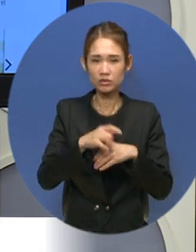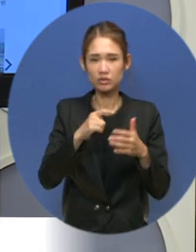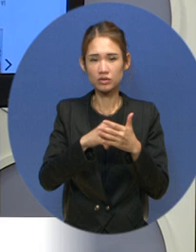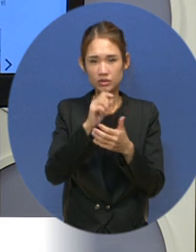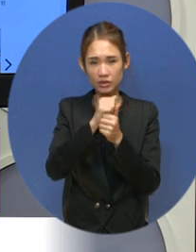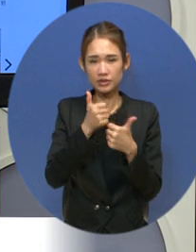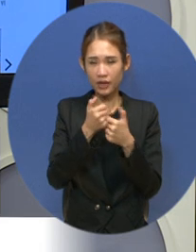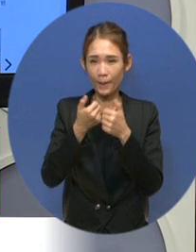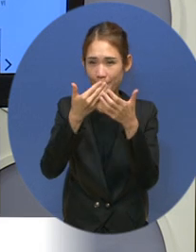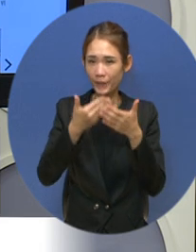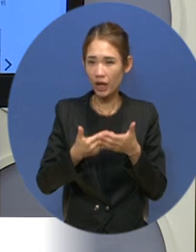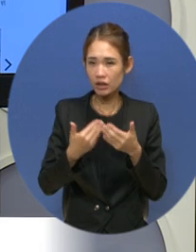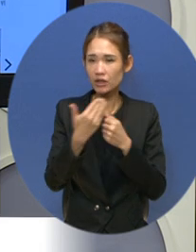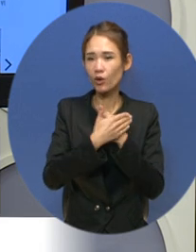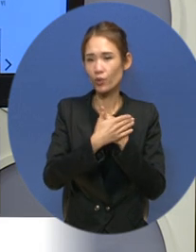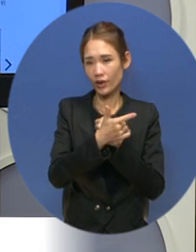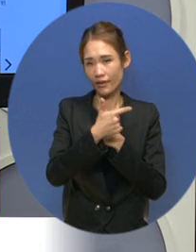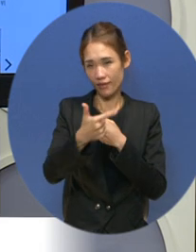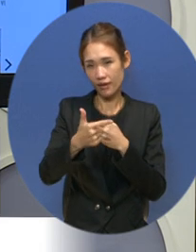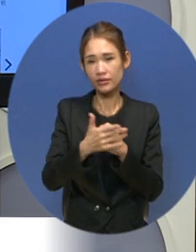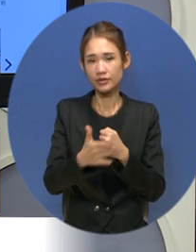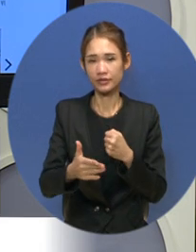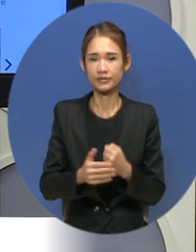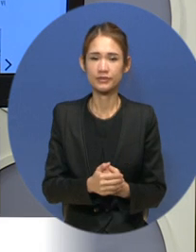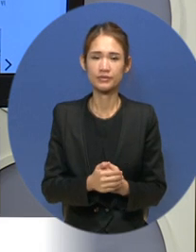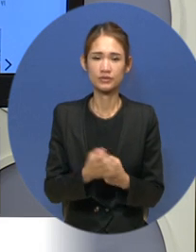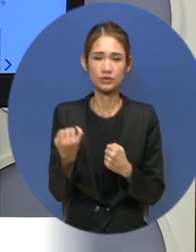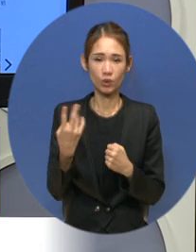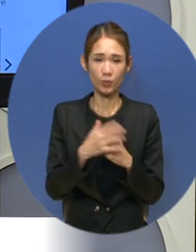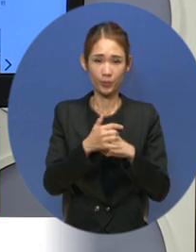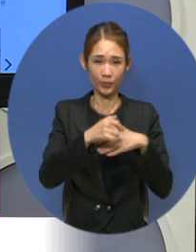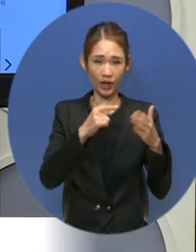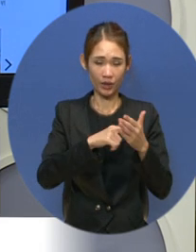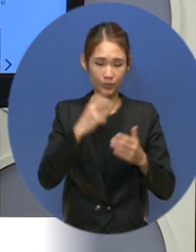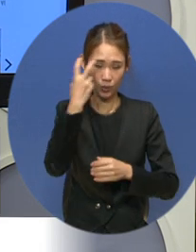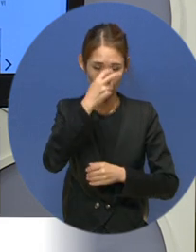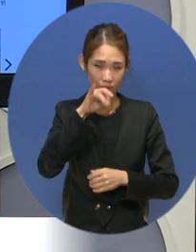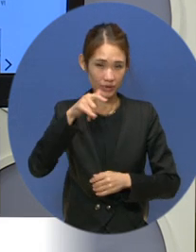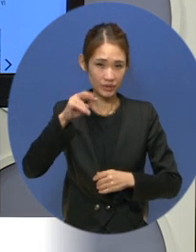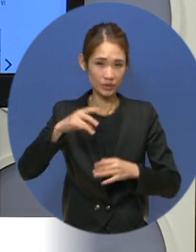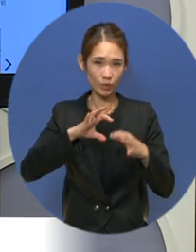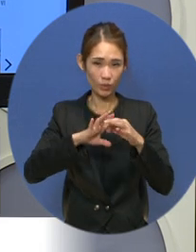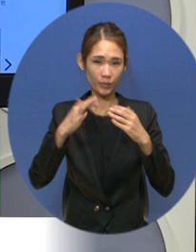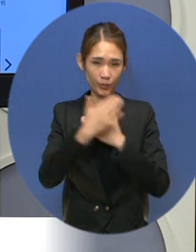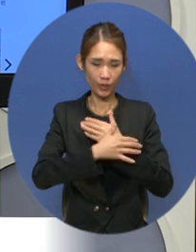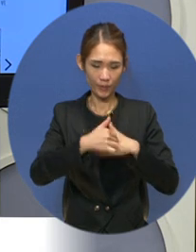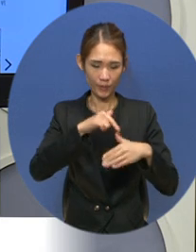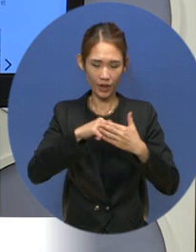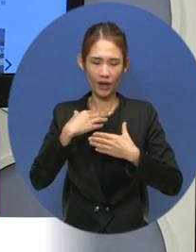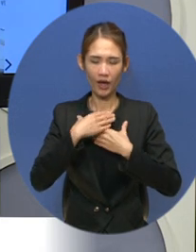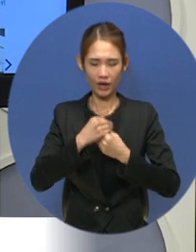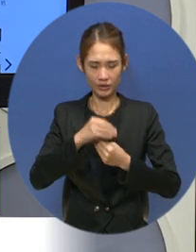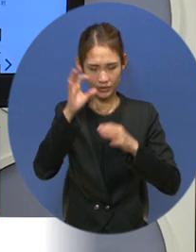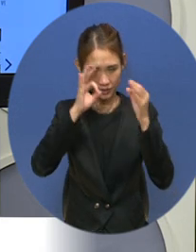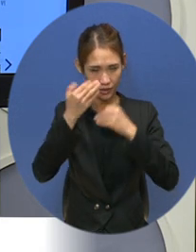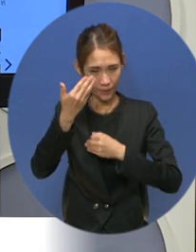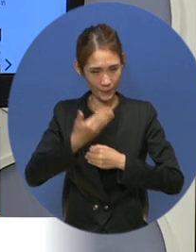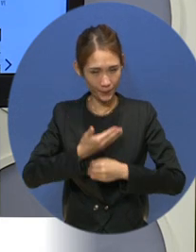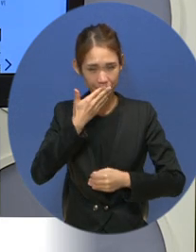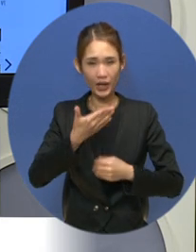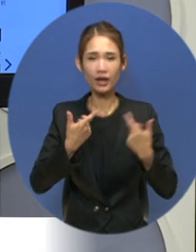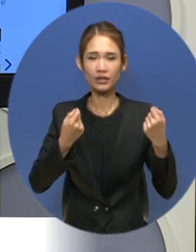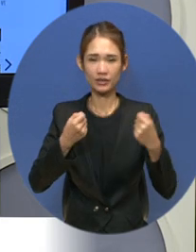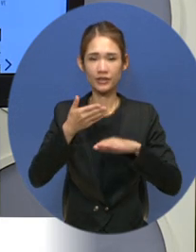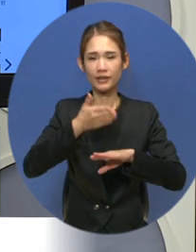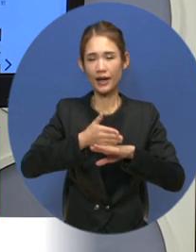상담을 받게 돼 큰 위안이 됐다며 뿐만 아니라 마음도 입은 키트를 통해 몸과 마음의 안정을 찾을 수 있을 것 같다 고